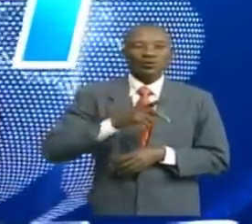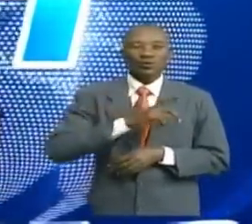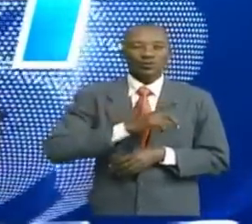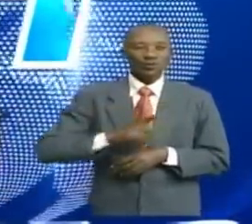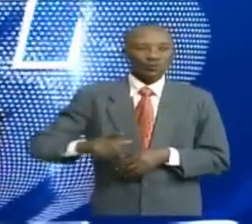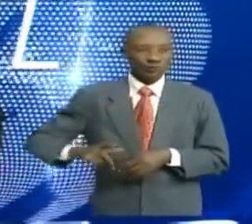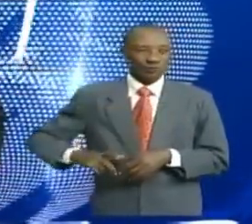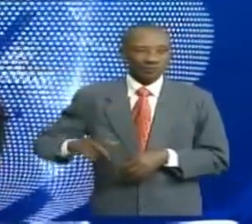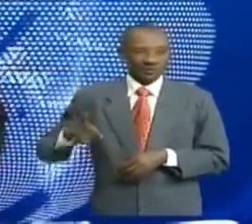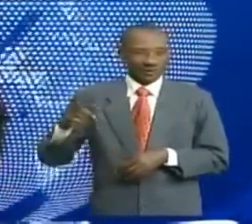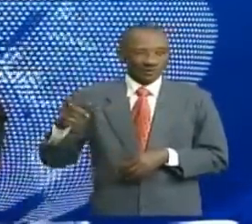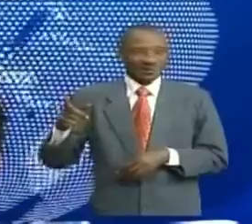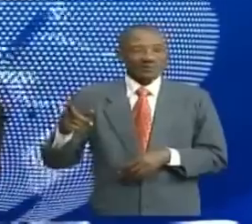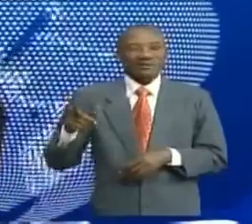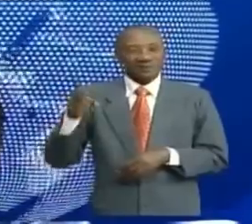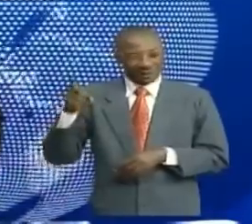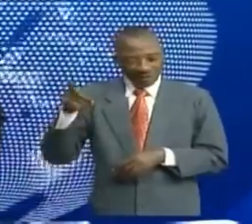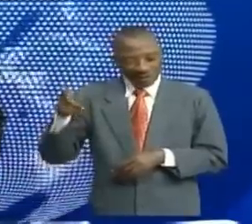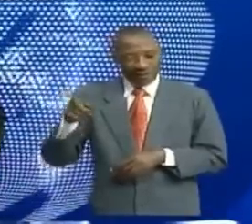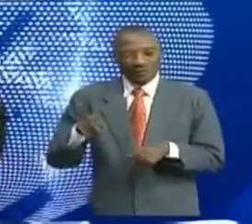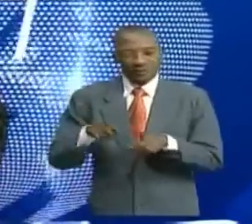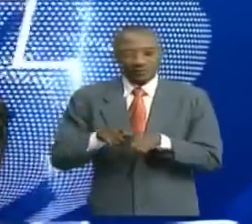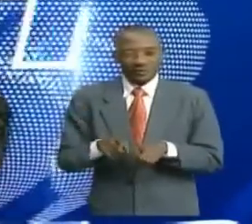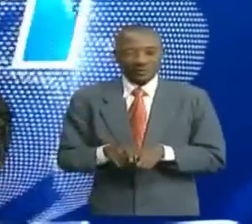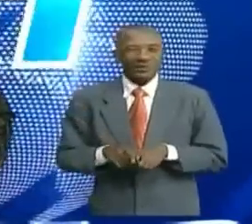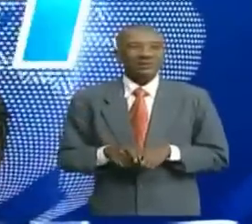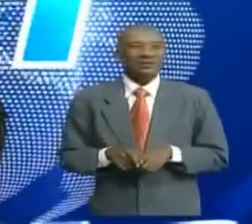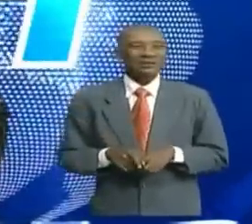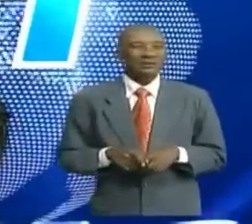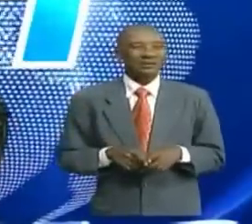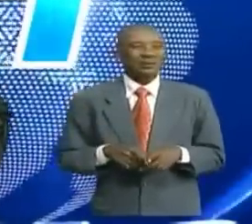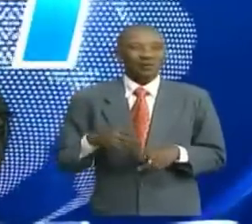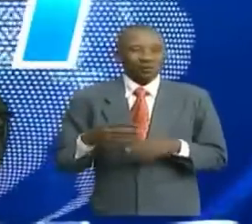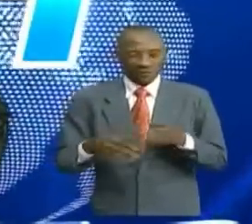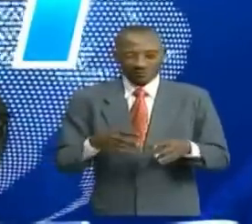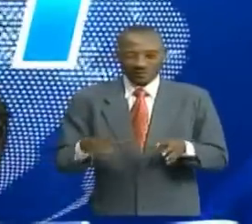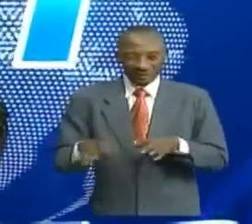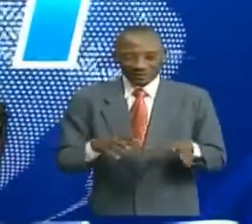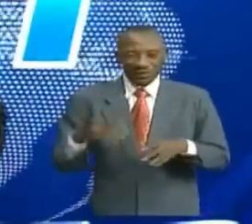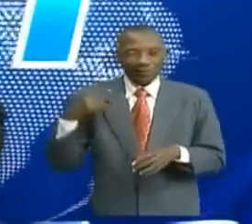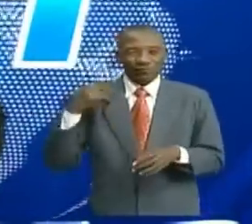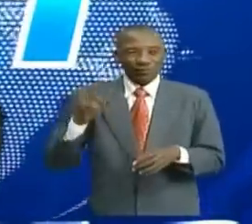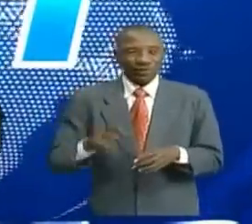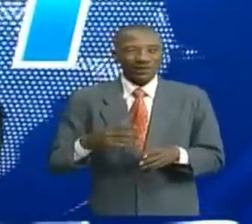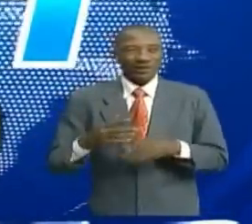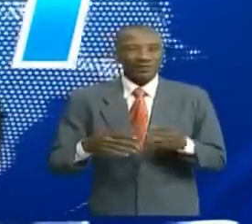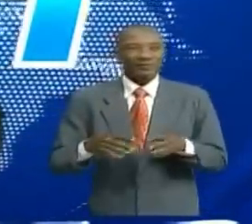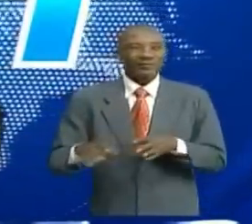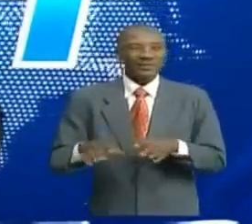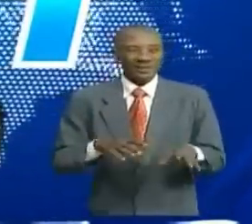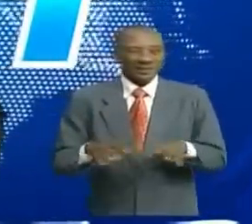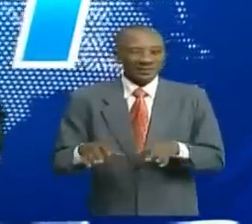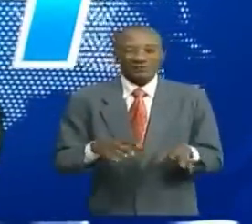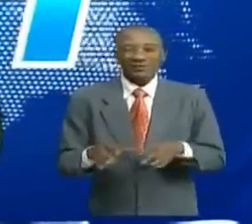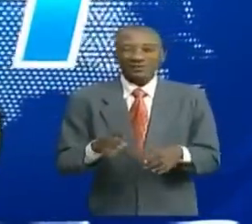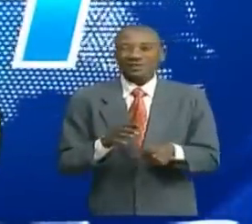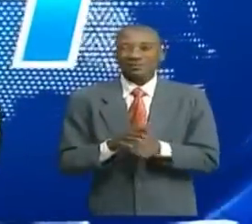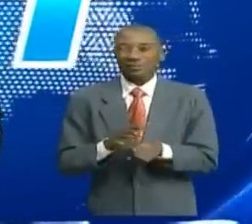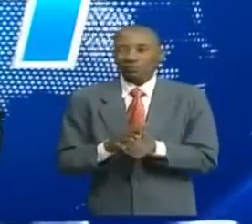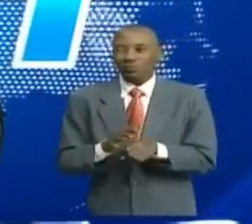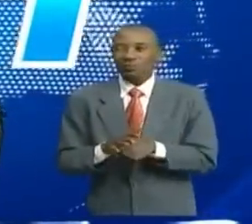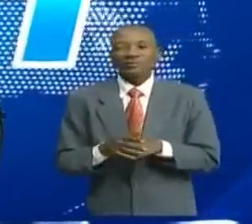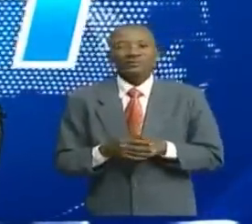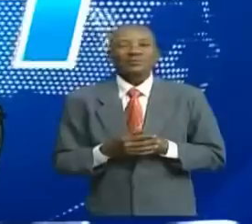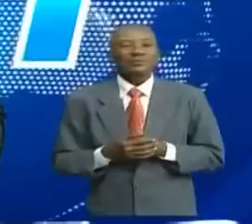pour recevoir et la prise en charge de malades. Sa population plaide pour la dotation et